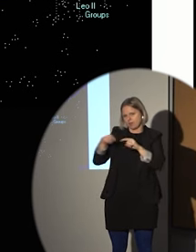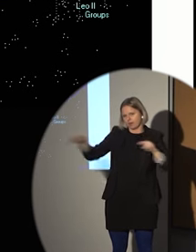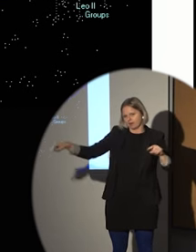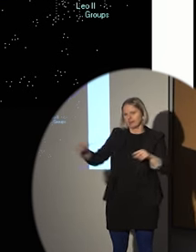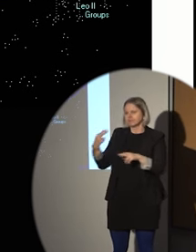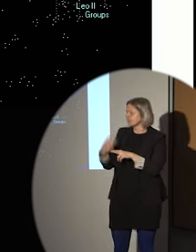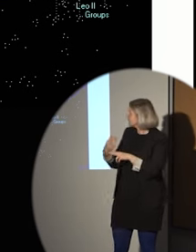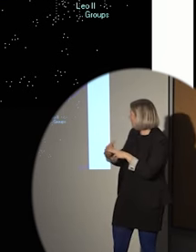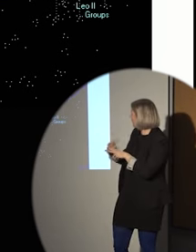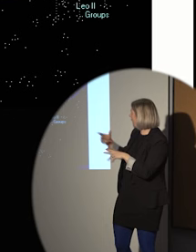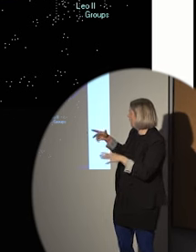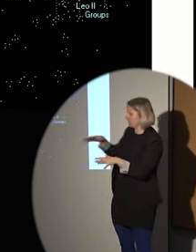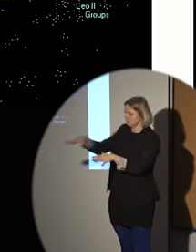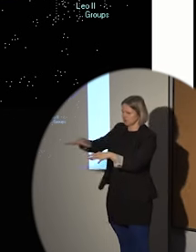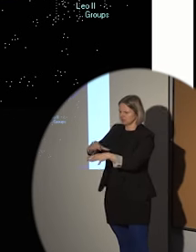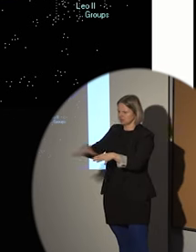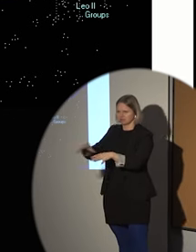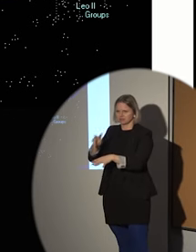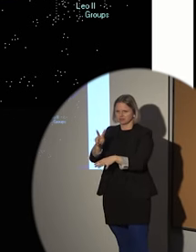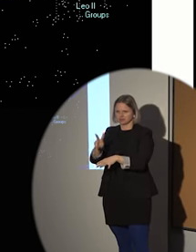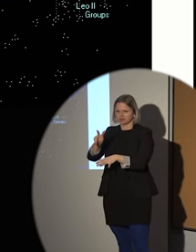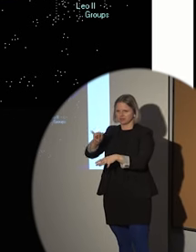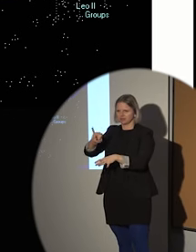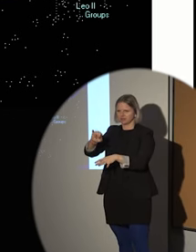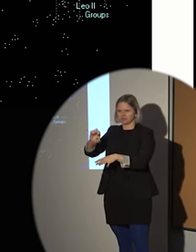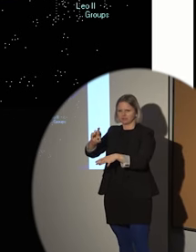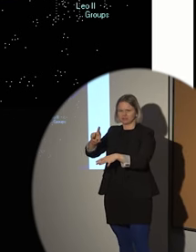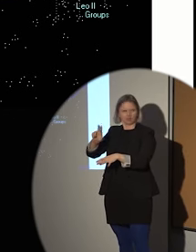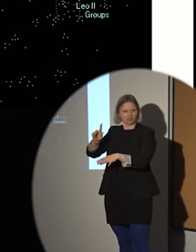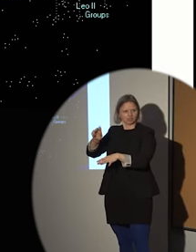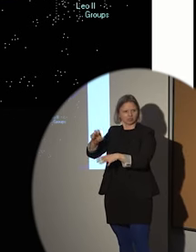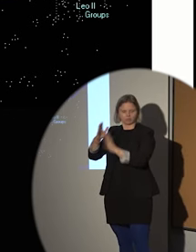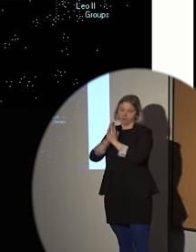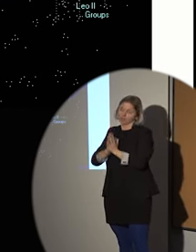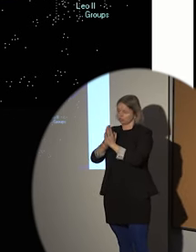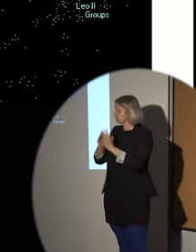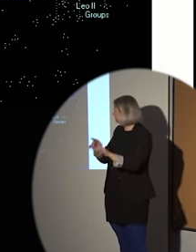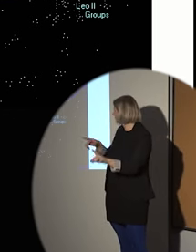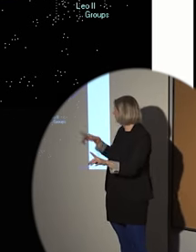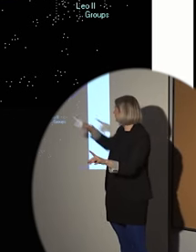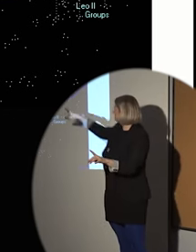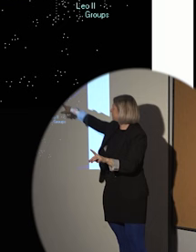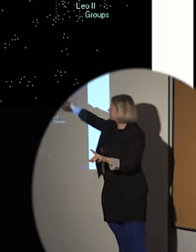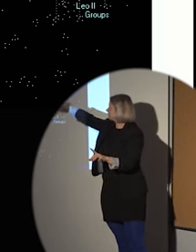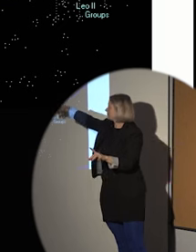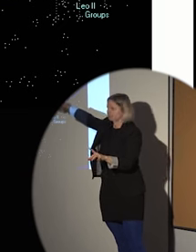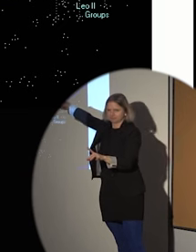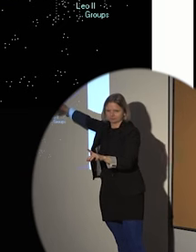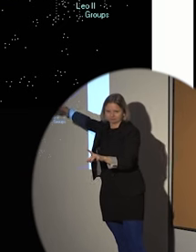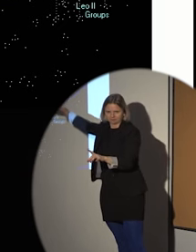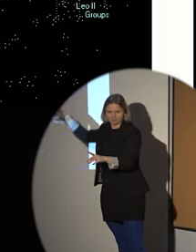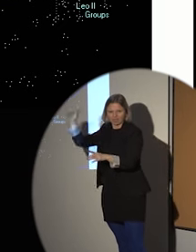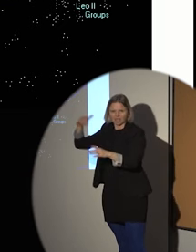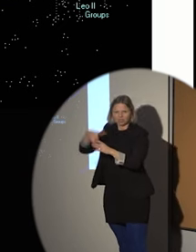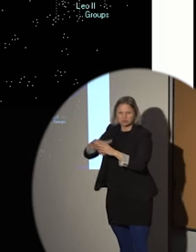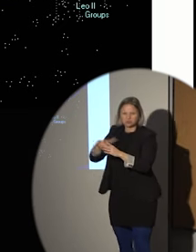Vierge. Alors un amas de galaxies, c'est quelque chose de complètement différent, c'est un système dans lequel il y a des dizaines de